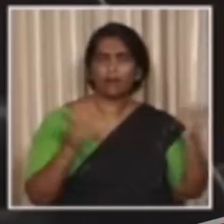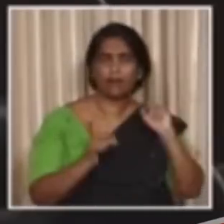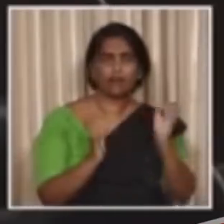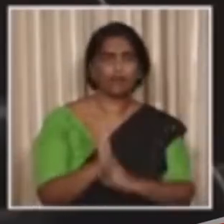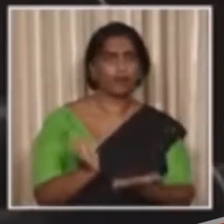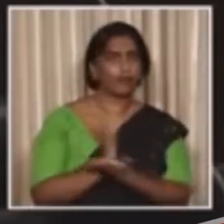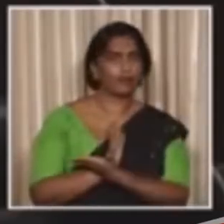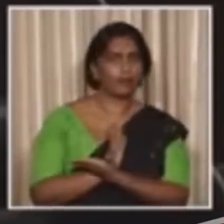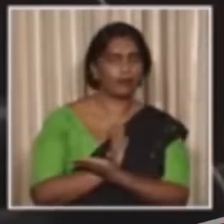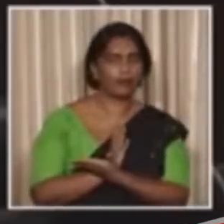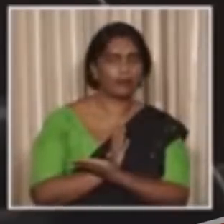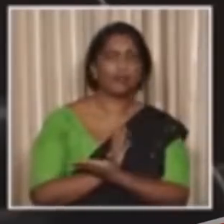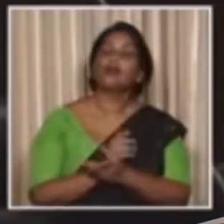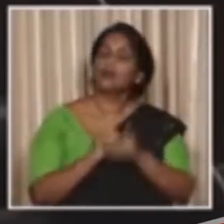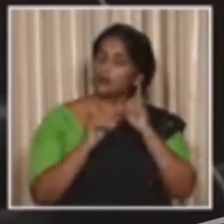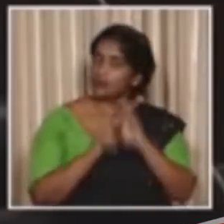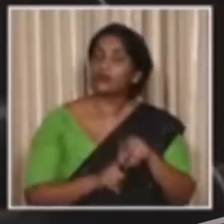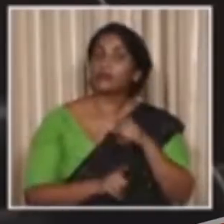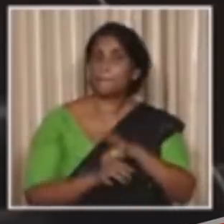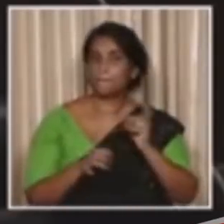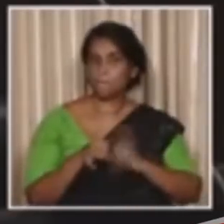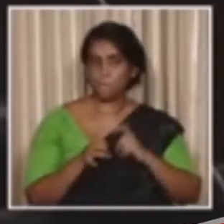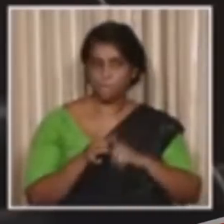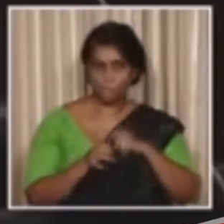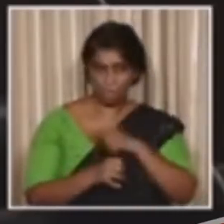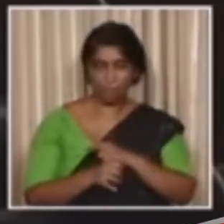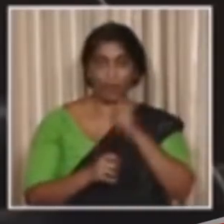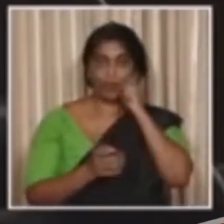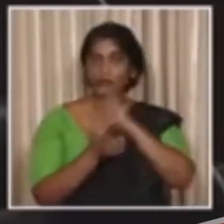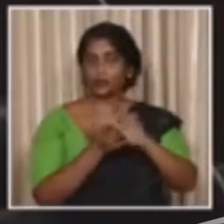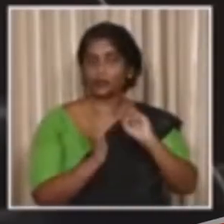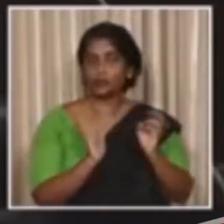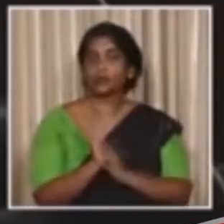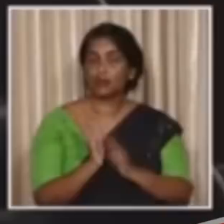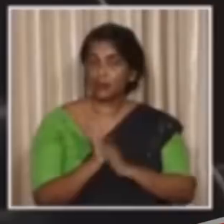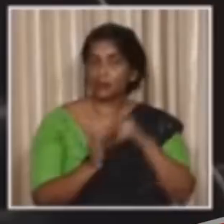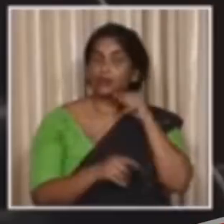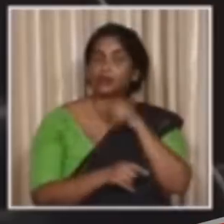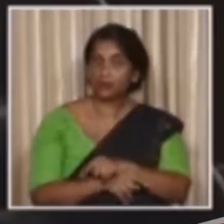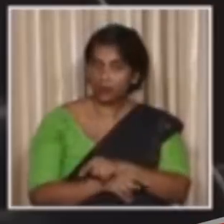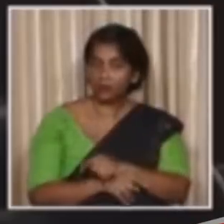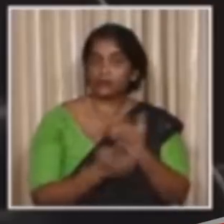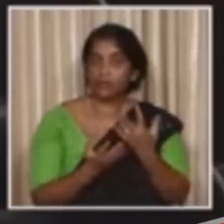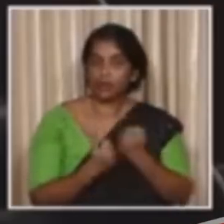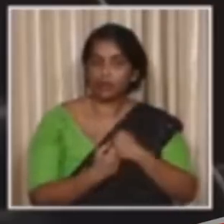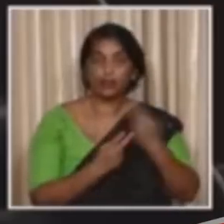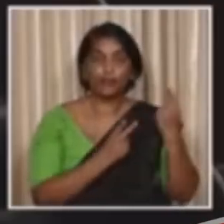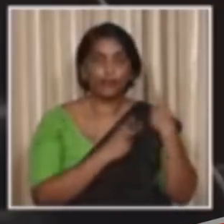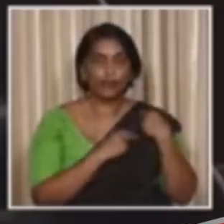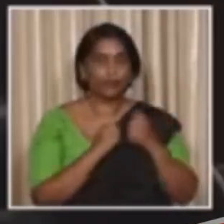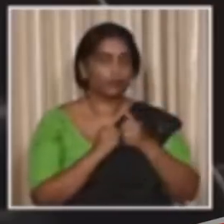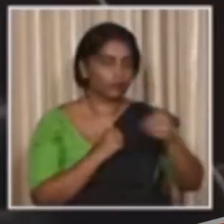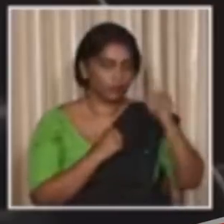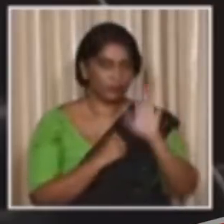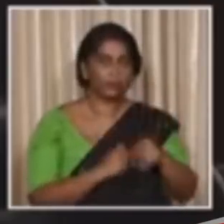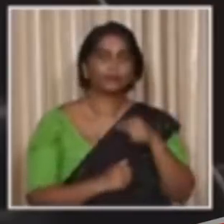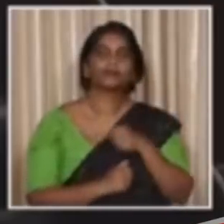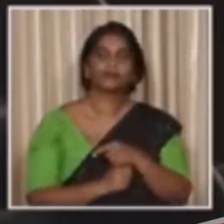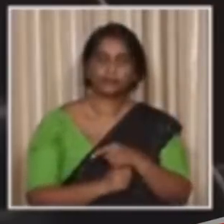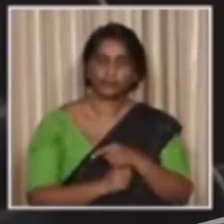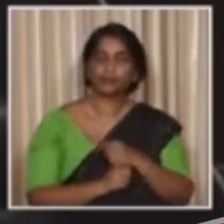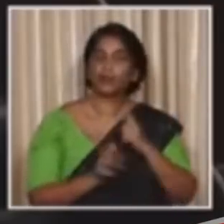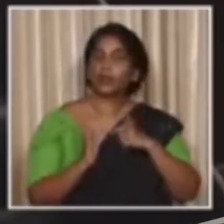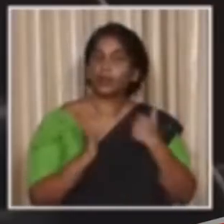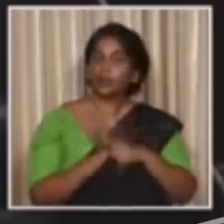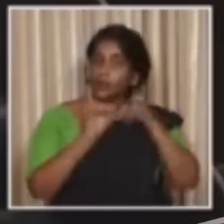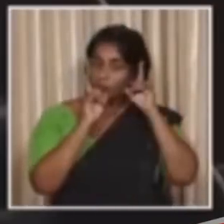උපයෝගිතා කොමිෂන් එකක්? මෙතන තියෙන්නේ ඒ ප්‍රශ්නේ. මහජන උපයෝගිතා කොමිෂන් සභාවට අයිති භූමිකාව ඉටු කරන්න ගියාම ඒ පනත